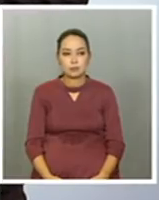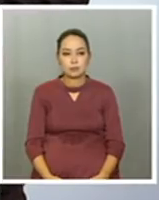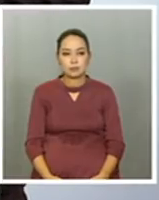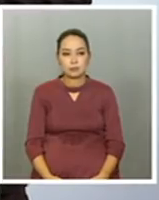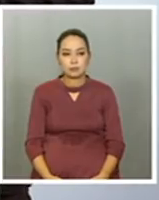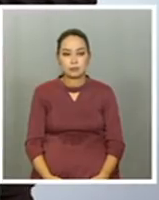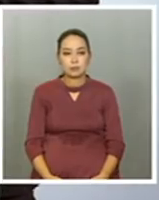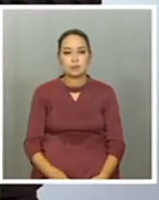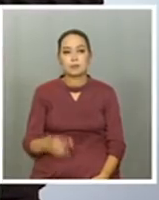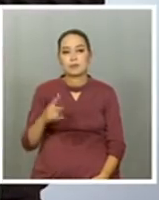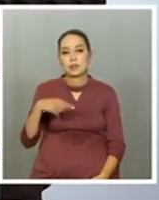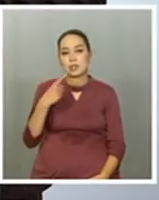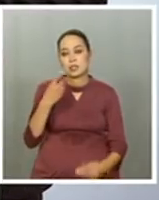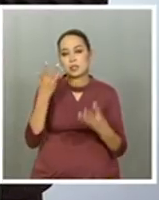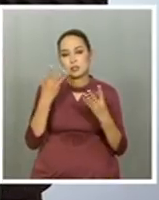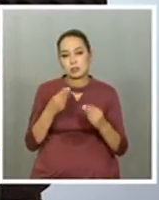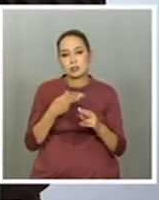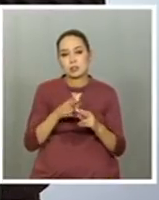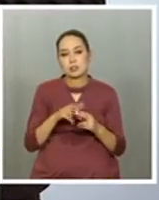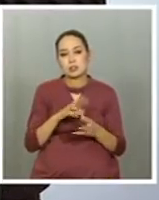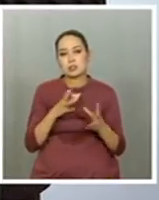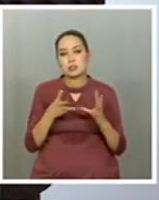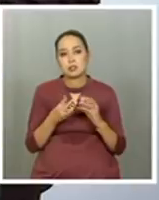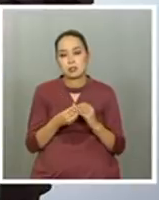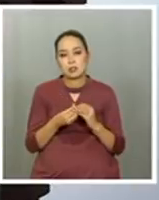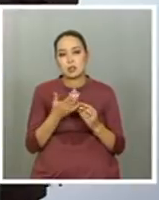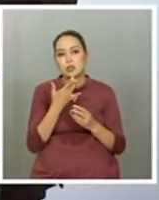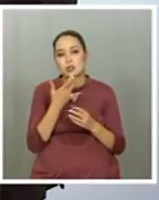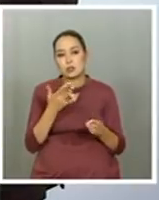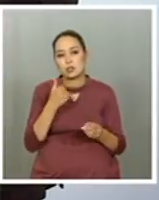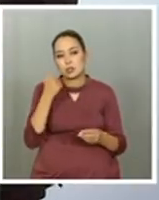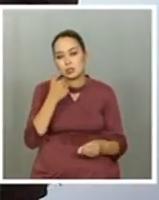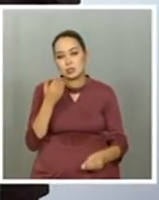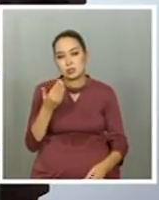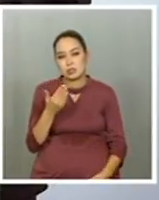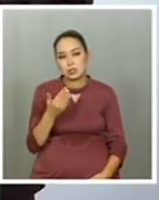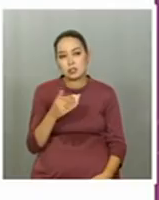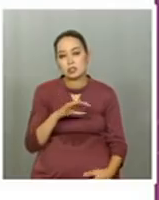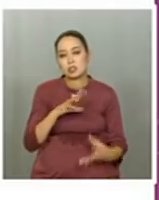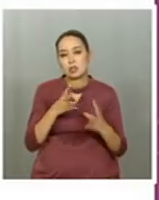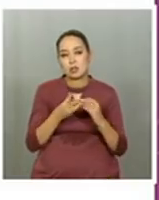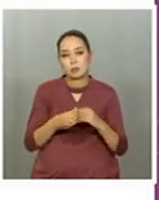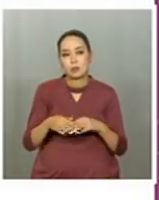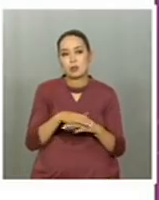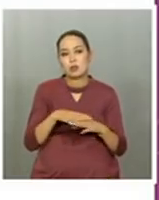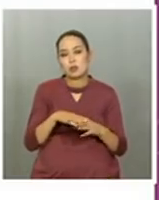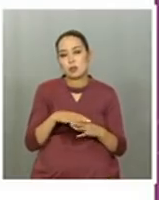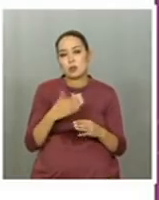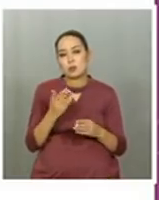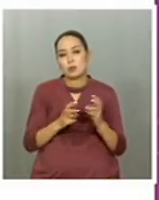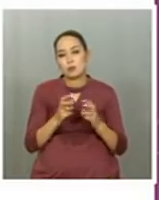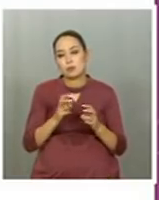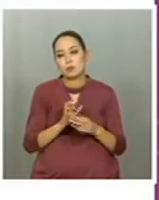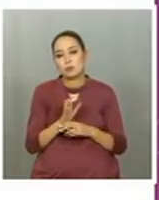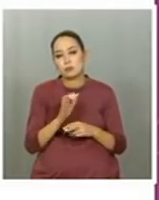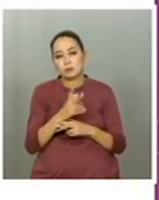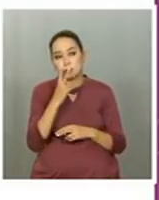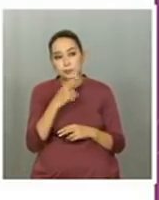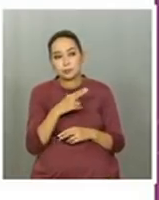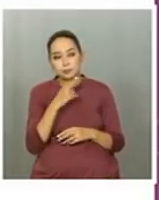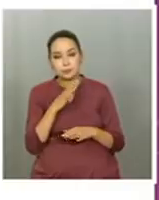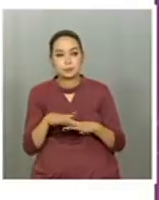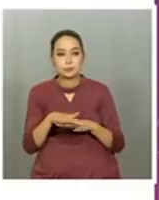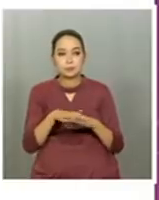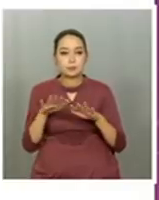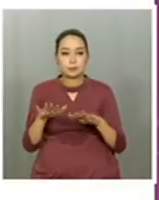Келесі кезекте оқушылар жалпы соңғы жылдардағы жалпы аймақтық өнім көлемін аймақтар бойынша қарастырып өтсек.